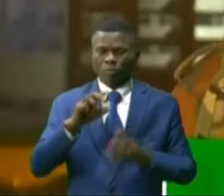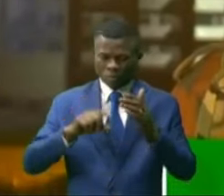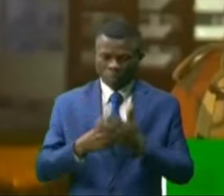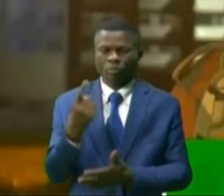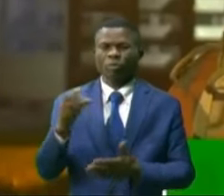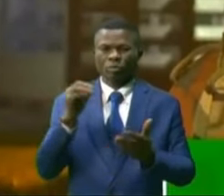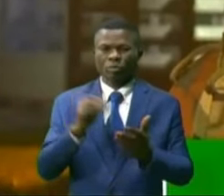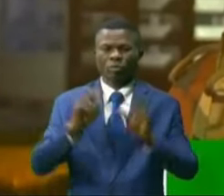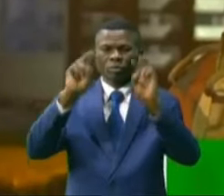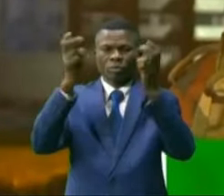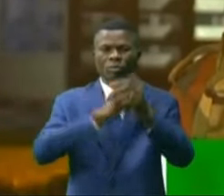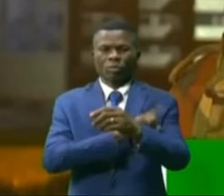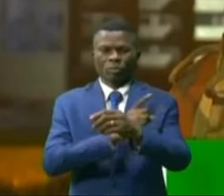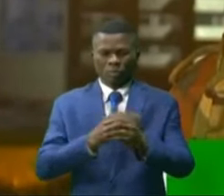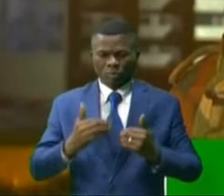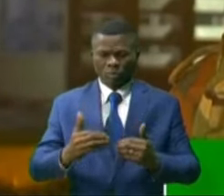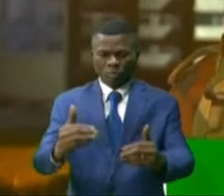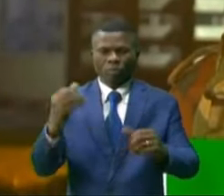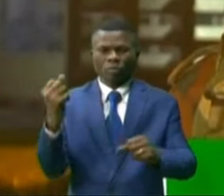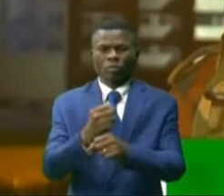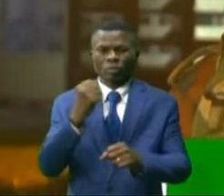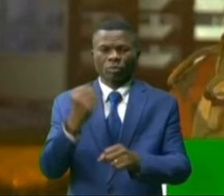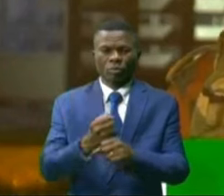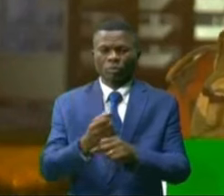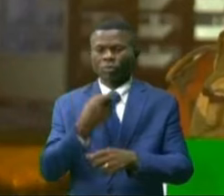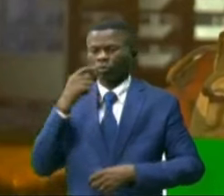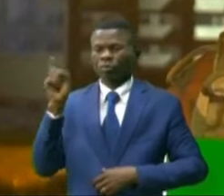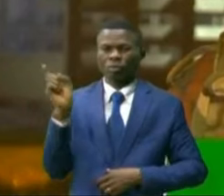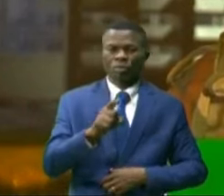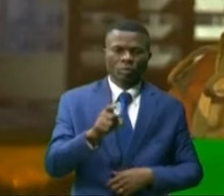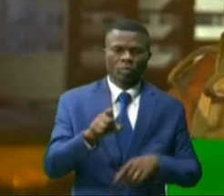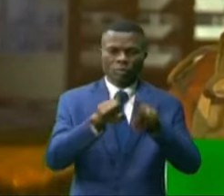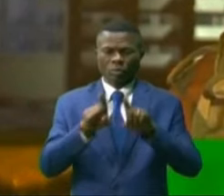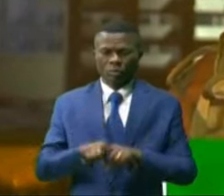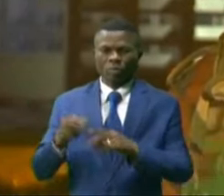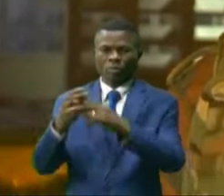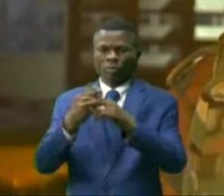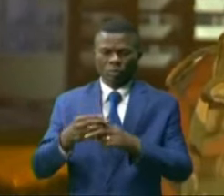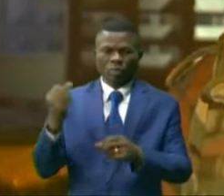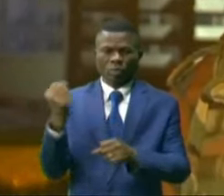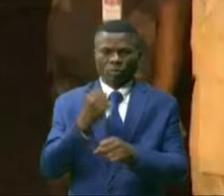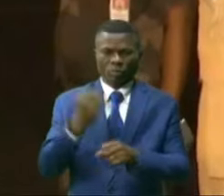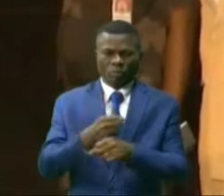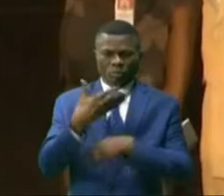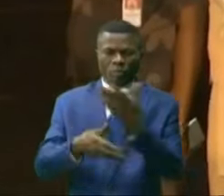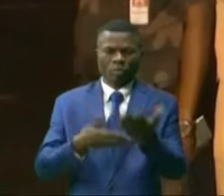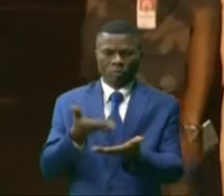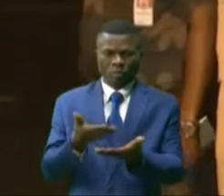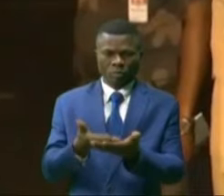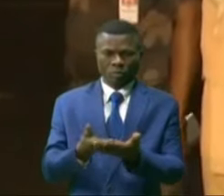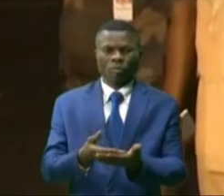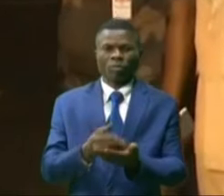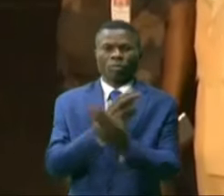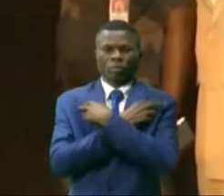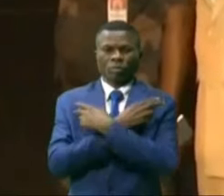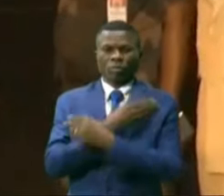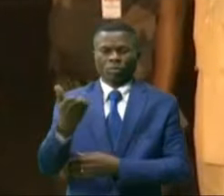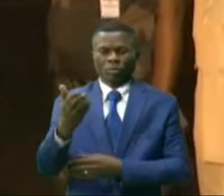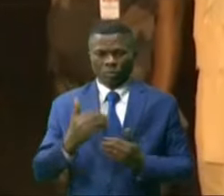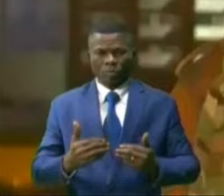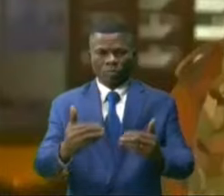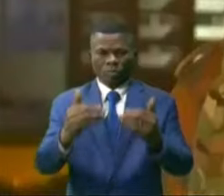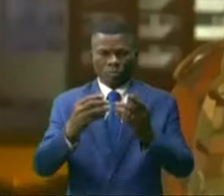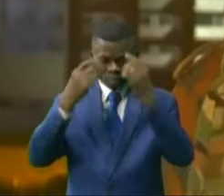ici à Goma pour poursuivre sa mission de commandement et de contrôle des opérations qui sont menées ici. Son séjour va certainement booster